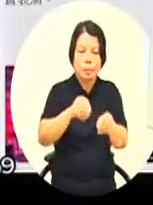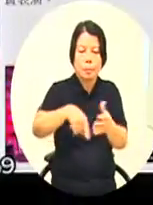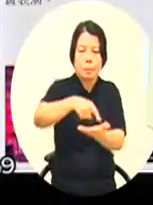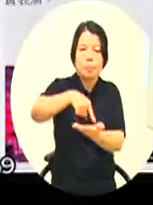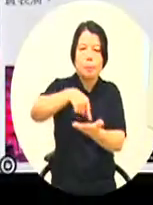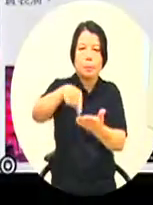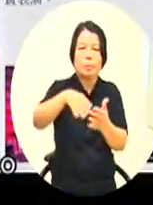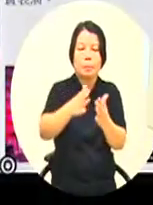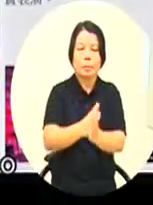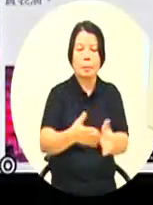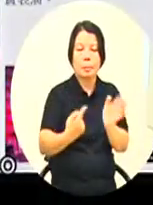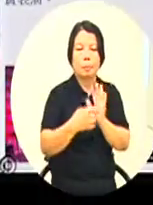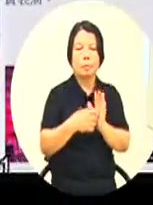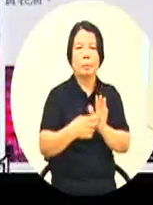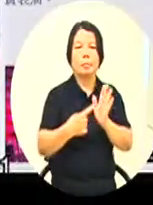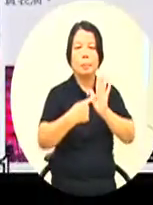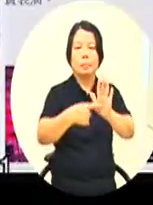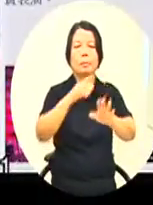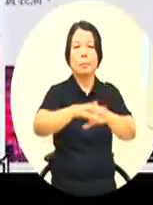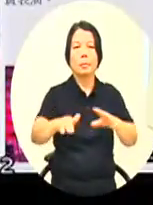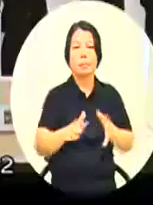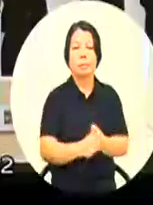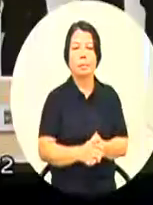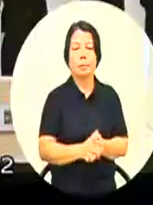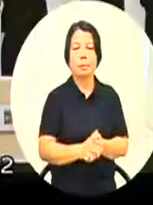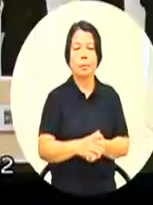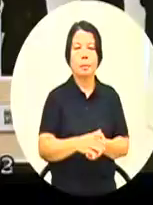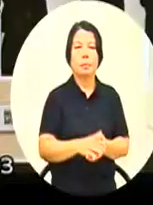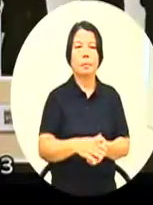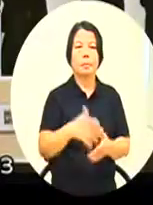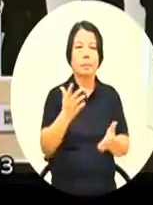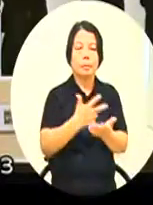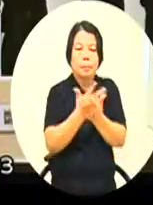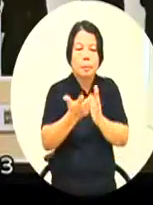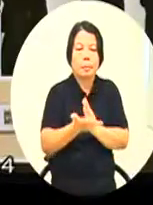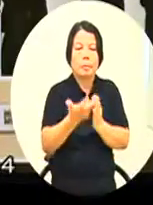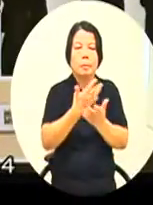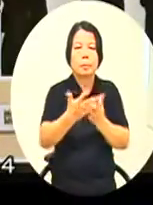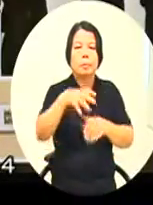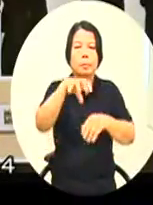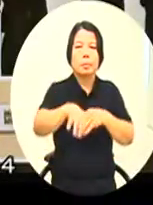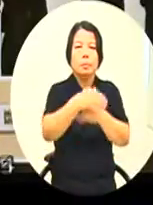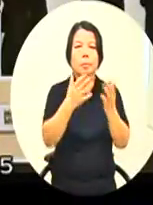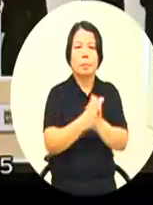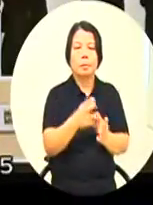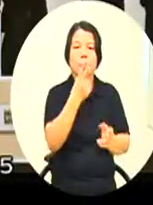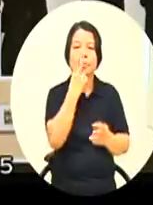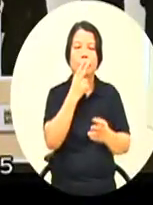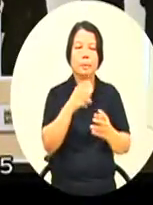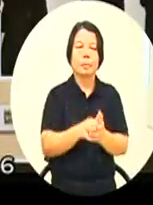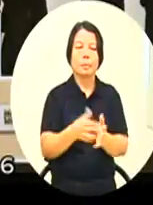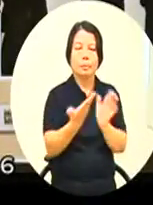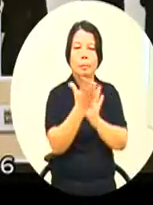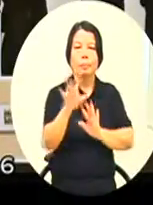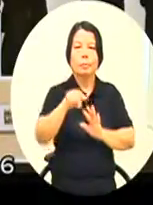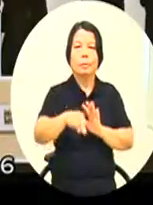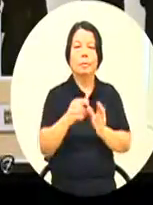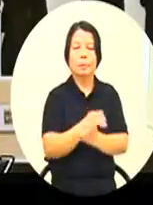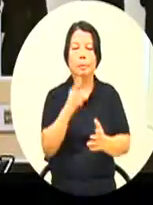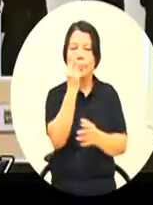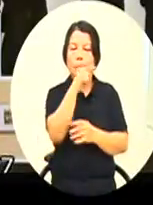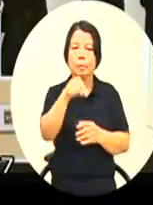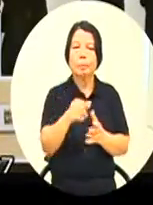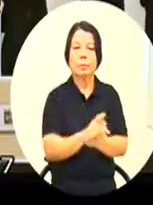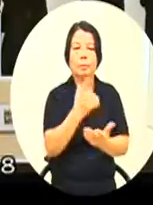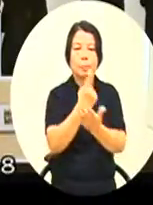哦。那另外在美术馆的部分有一个亚洲首选的一个展览是很特别的，那它就是看穿每